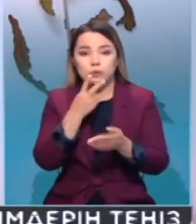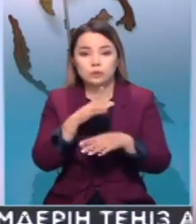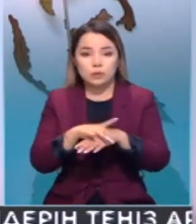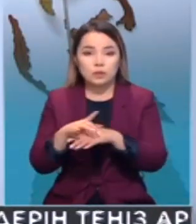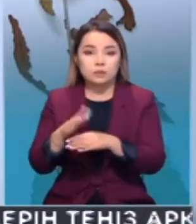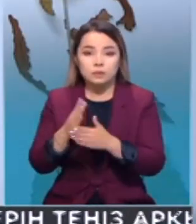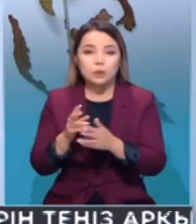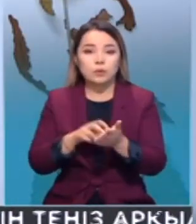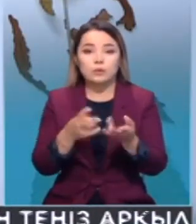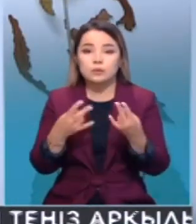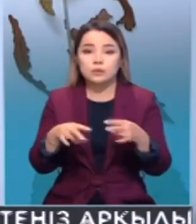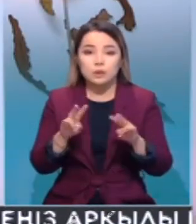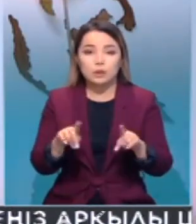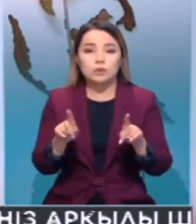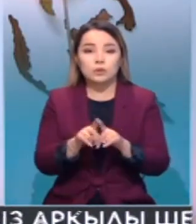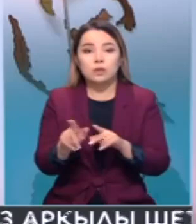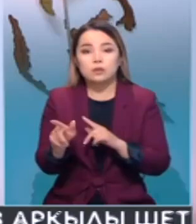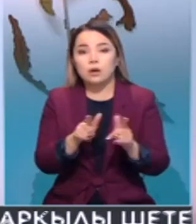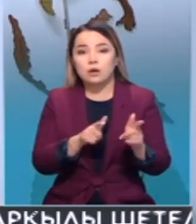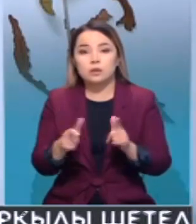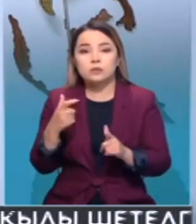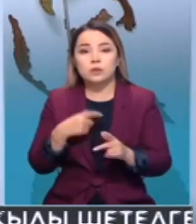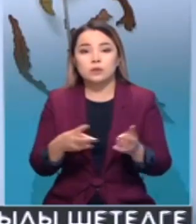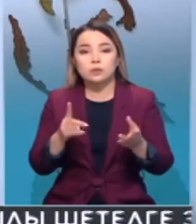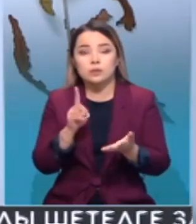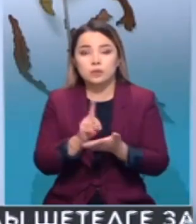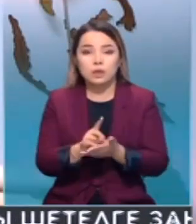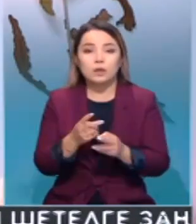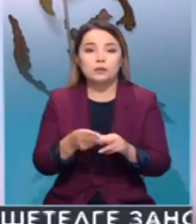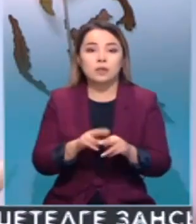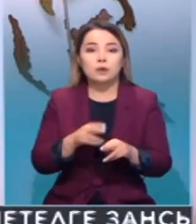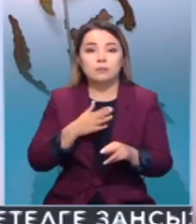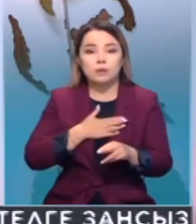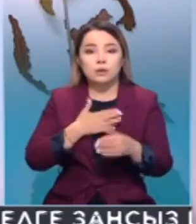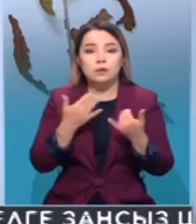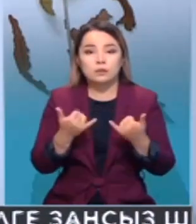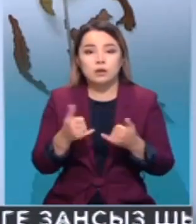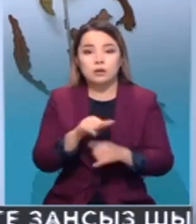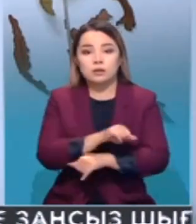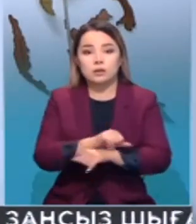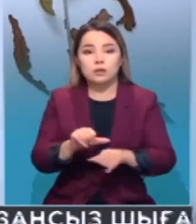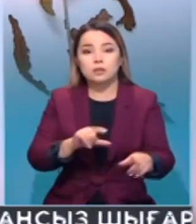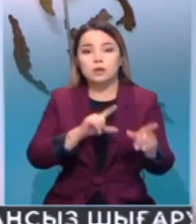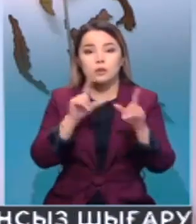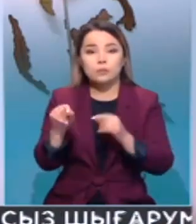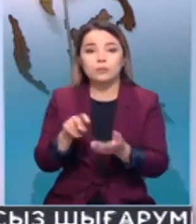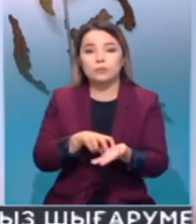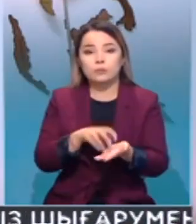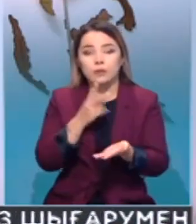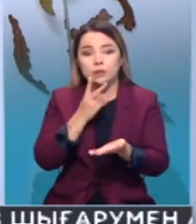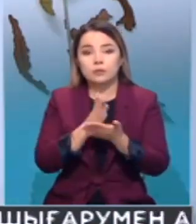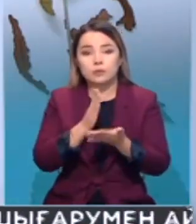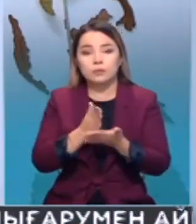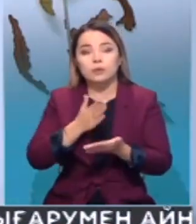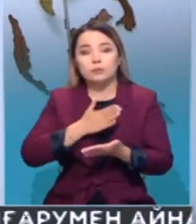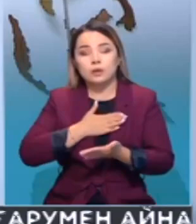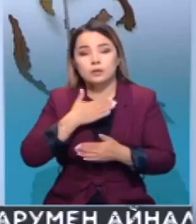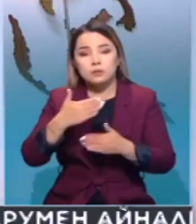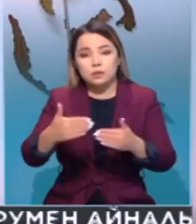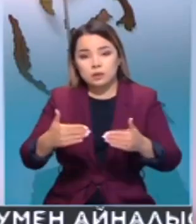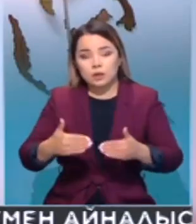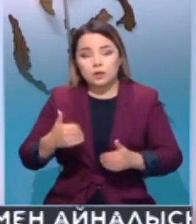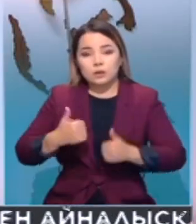үшін қорықпай оған ауыр дайын болу керекпіз. Өйткені бізде қазір границаны ашық деп көбісі қорқып жатады. Жоқ, біз